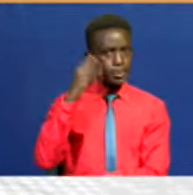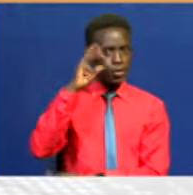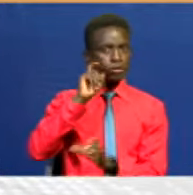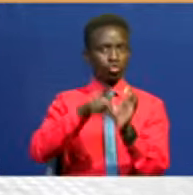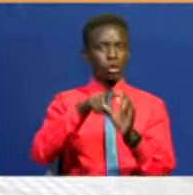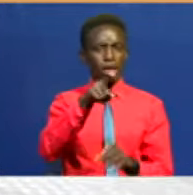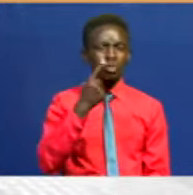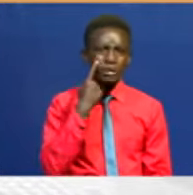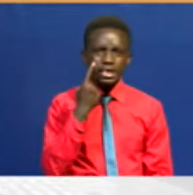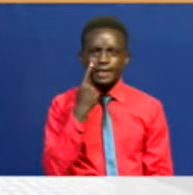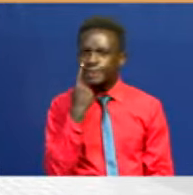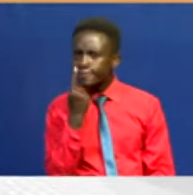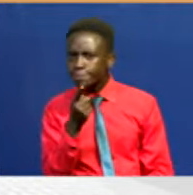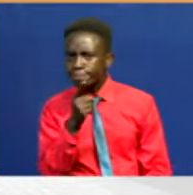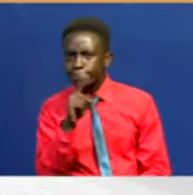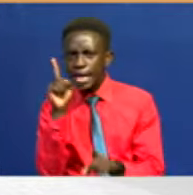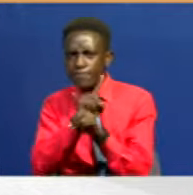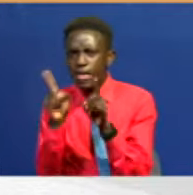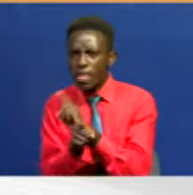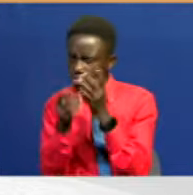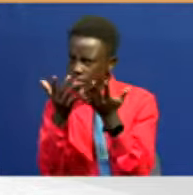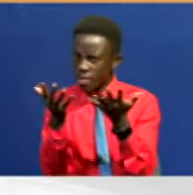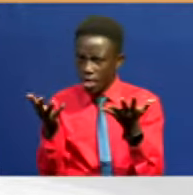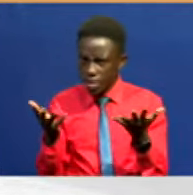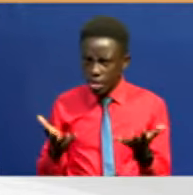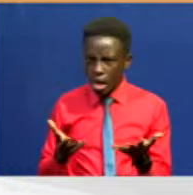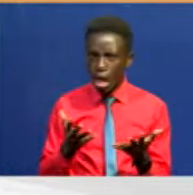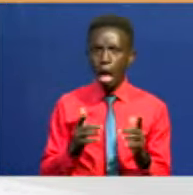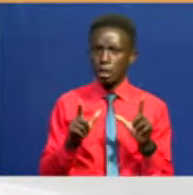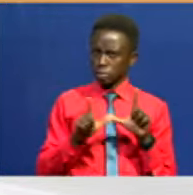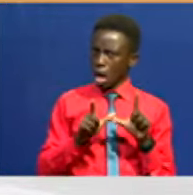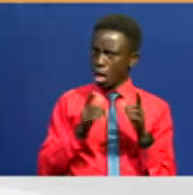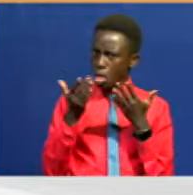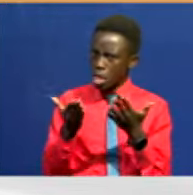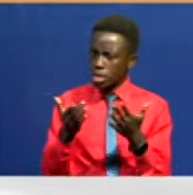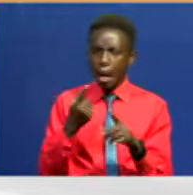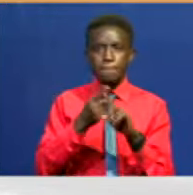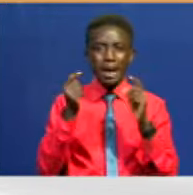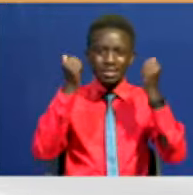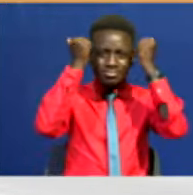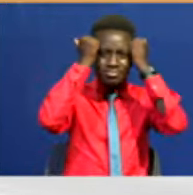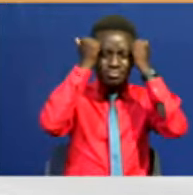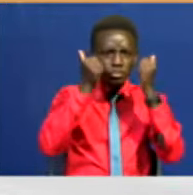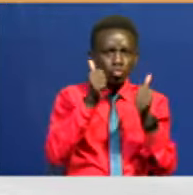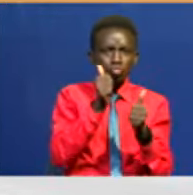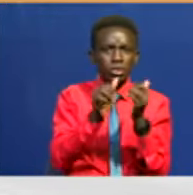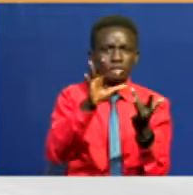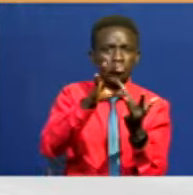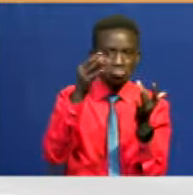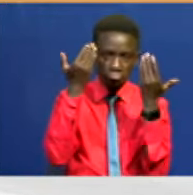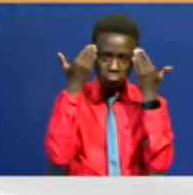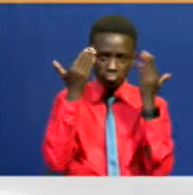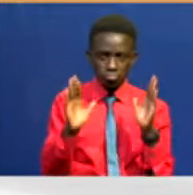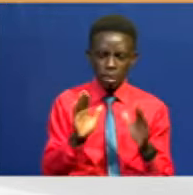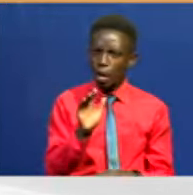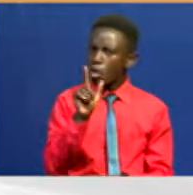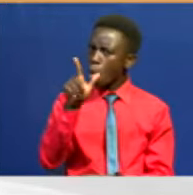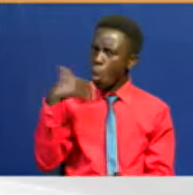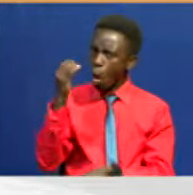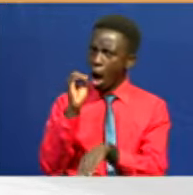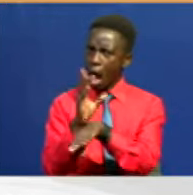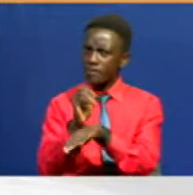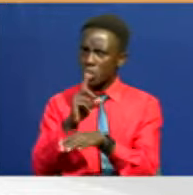vyote, vieti vipo, lakini sasa unataka kujua usomee nini, huwa mnawaambia wanafunzi wazingatie nini